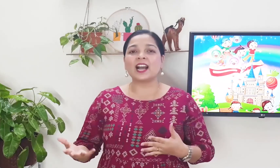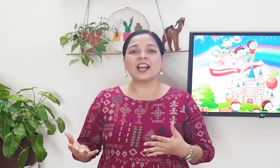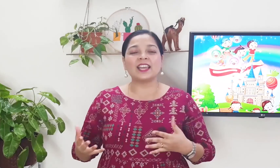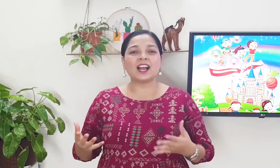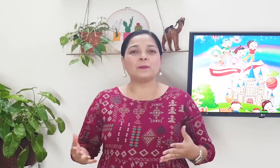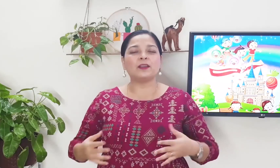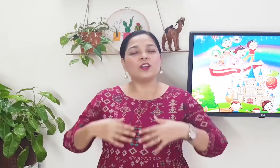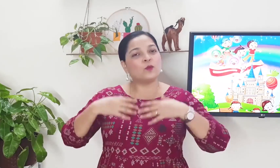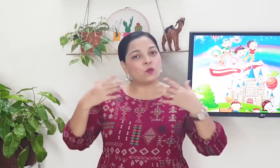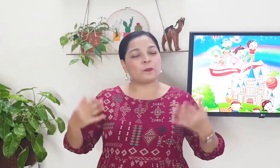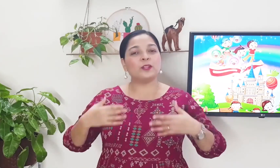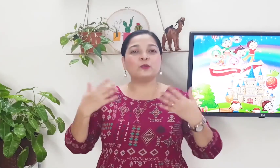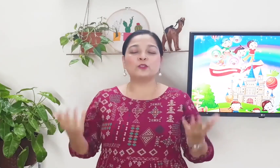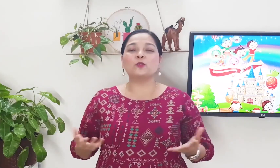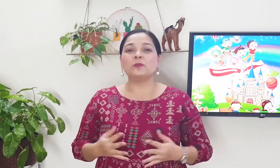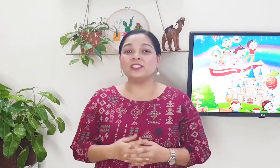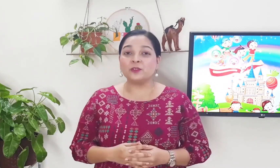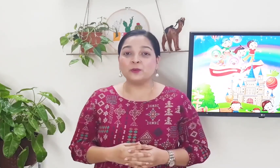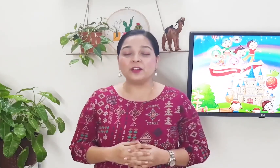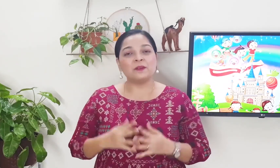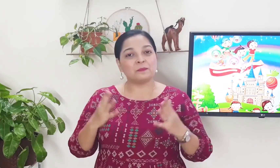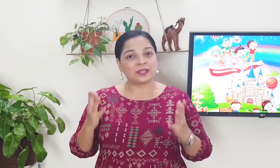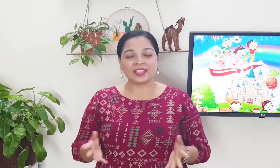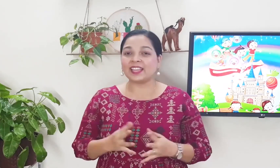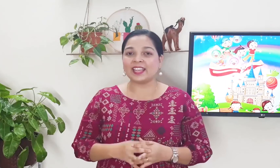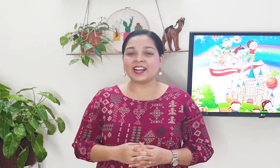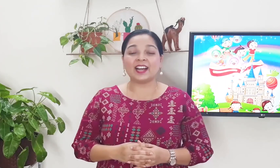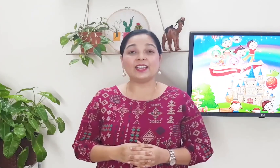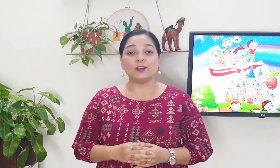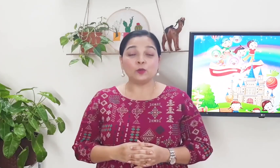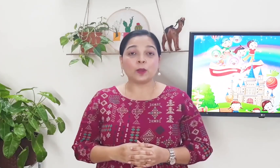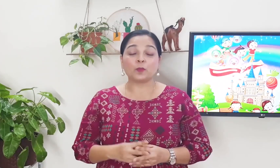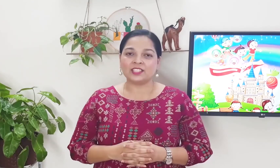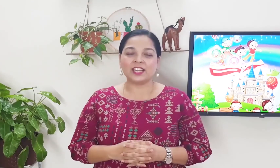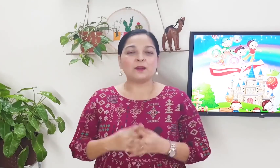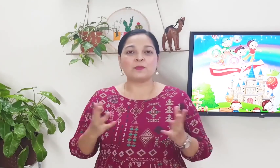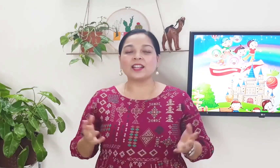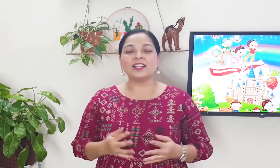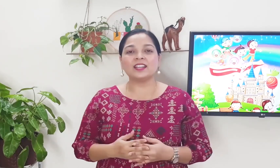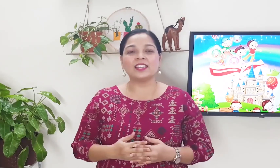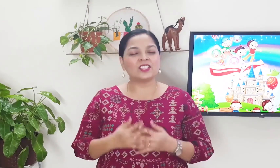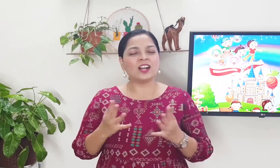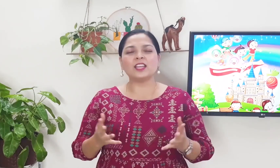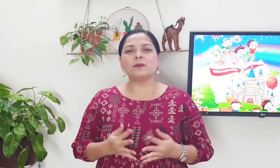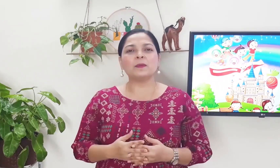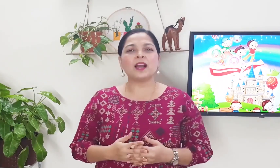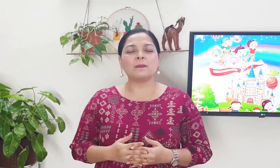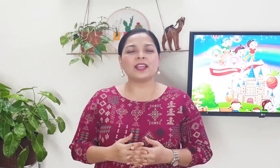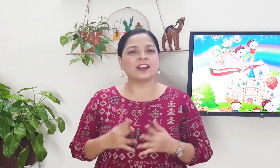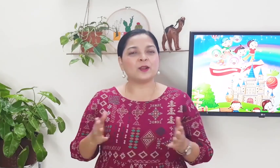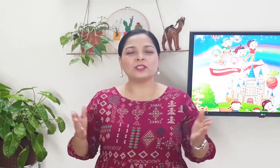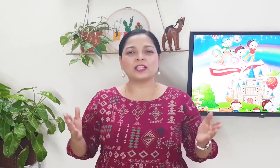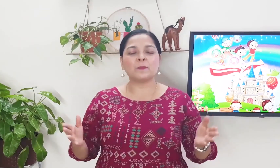भी सिखाया है यहाँ पर वो अपने दोस्तों को भी जरूर बताइएगा। हालेलुया। चलिए हम प्रार्थना करते हैं। जहाँ कहीं पर